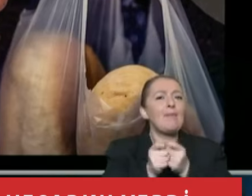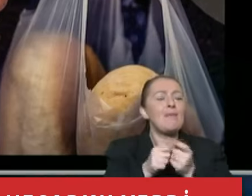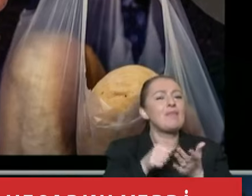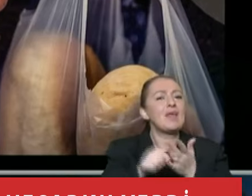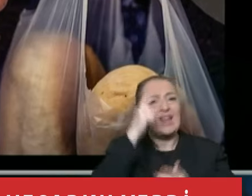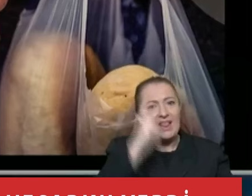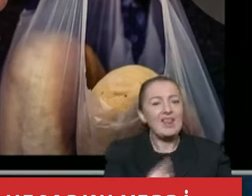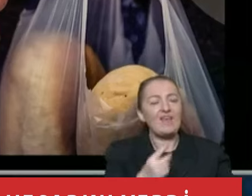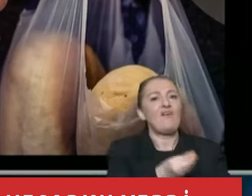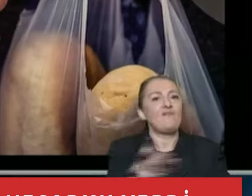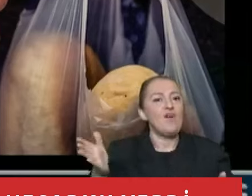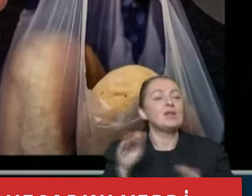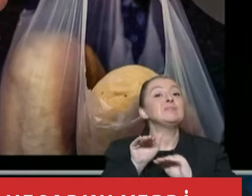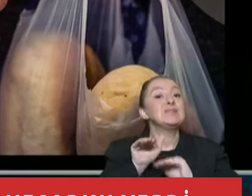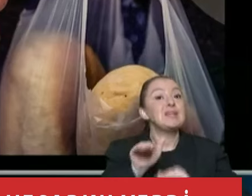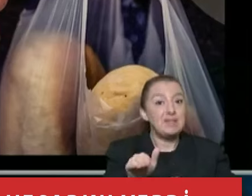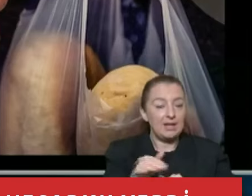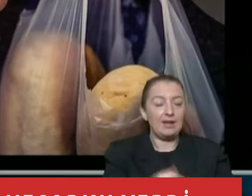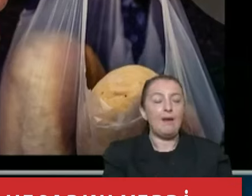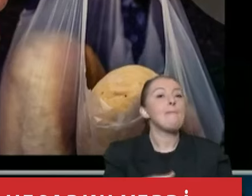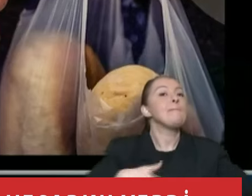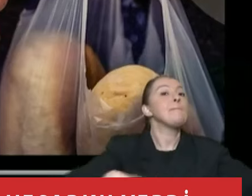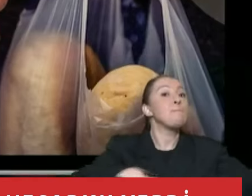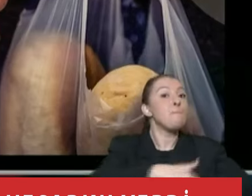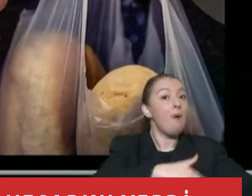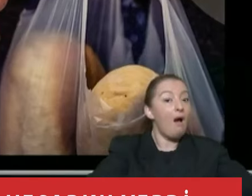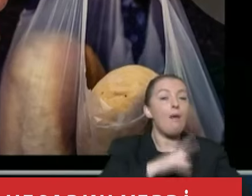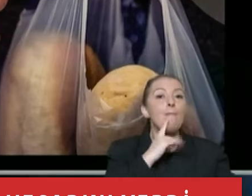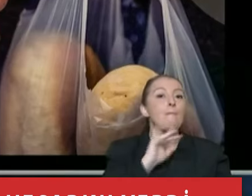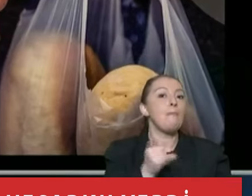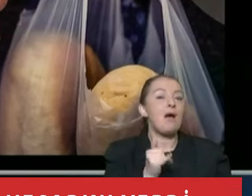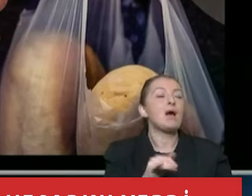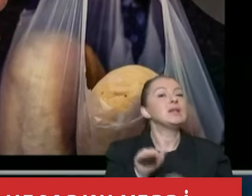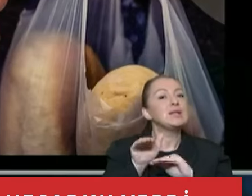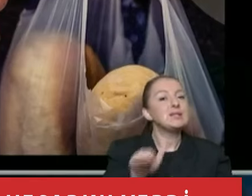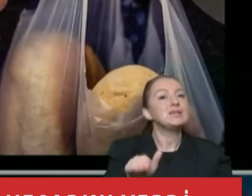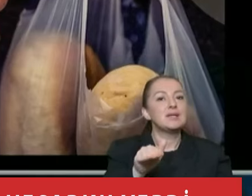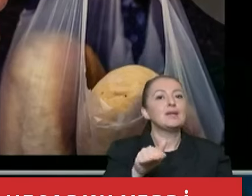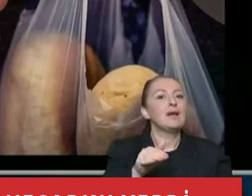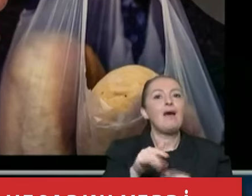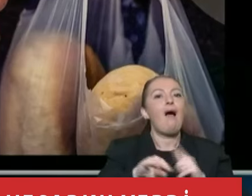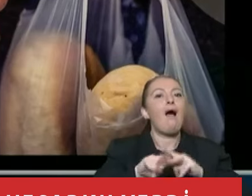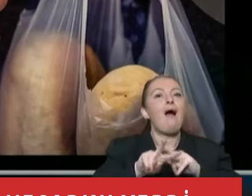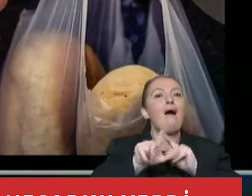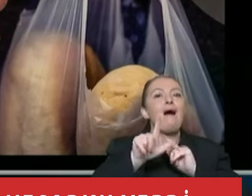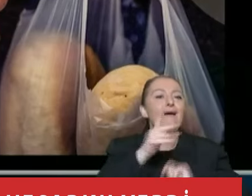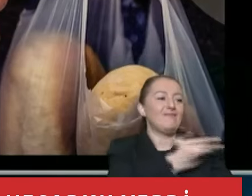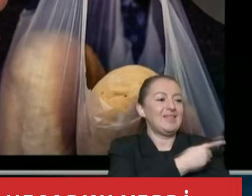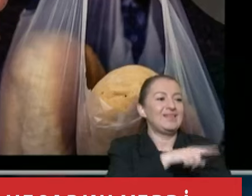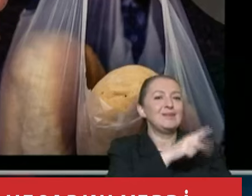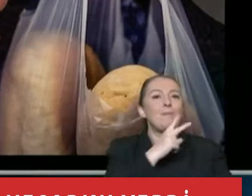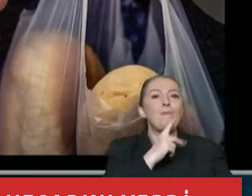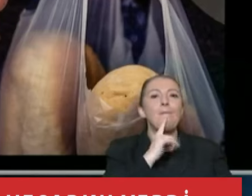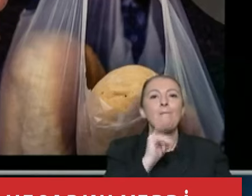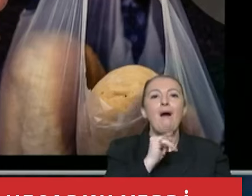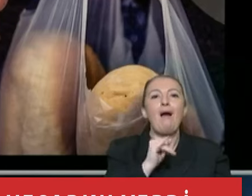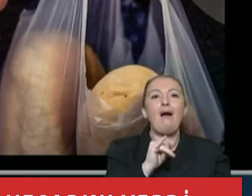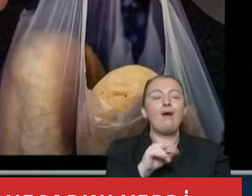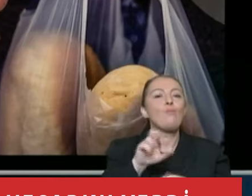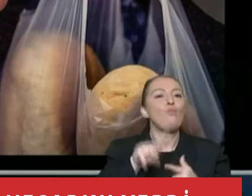başladığımız desteklere Mahalle bakkalları destekleyen halk Bakkal projesi gibi